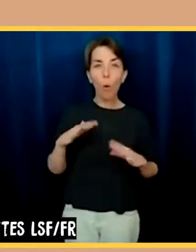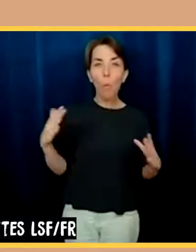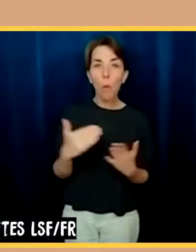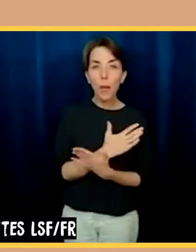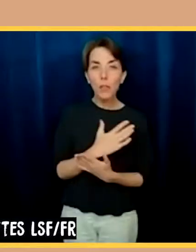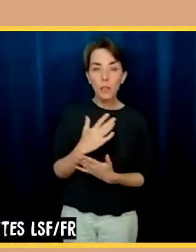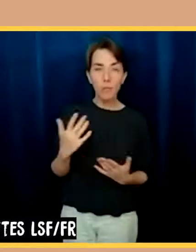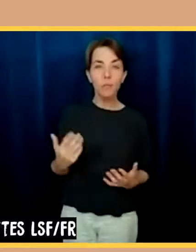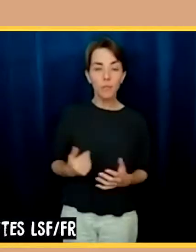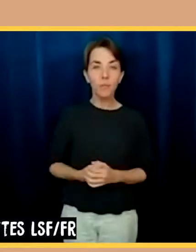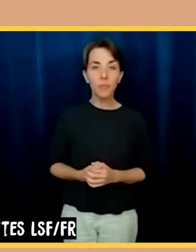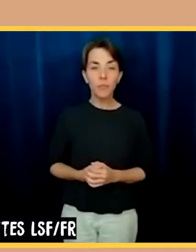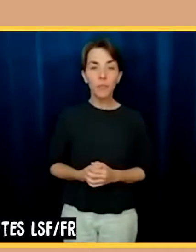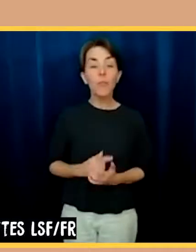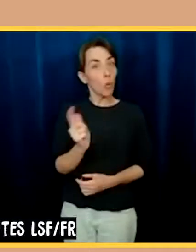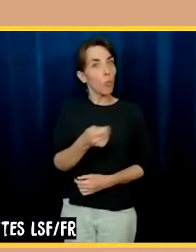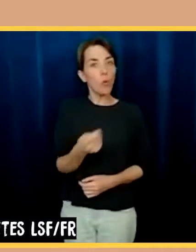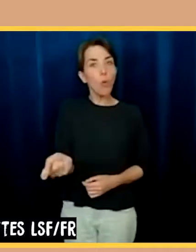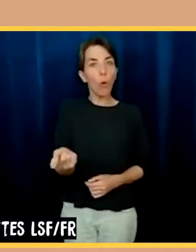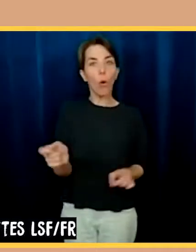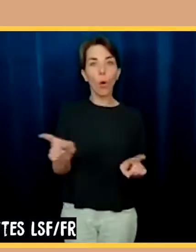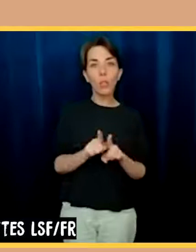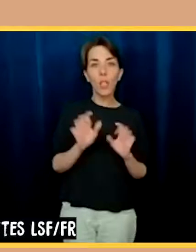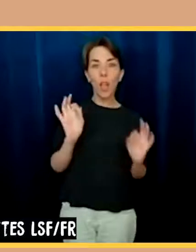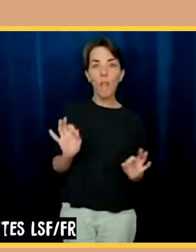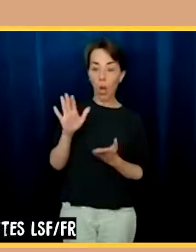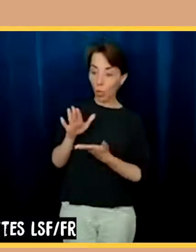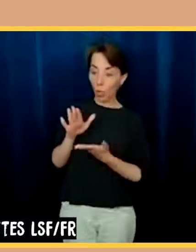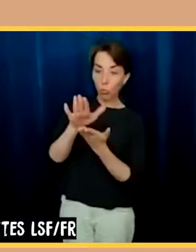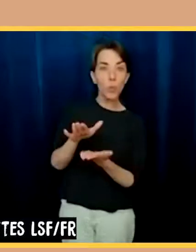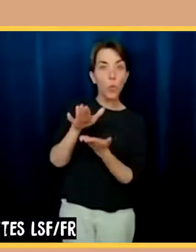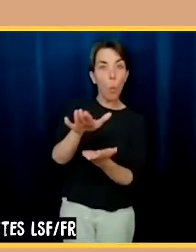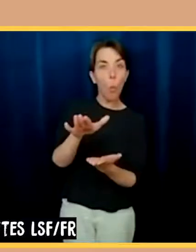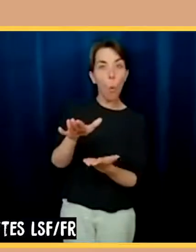divin. Évidemment, il a été aussi question de la transmission, de savoir religieux,